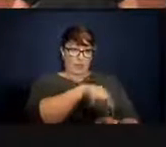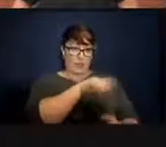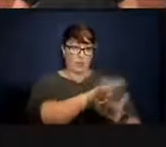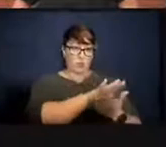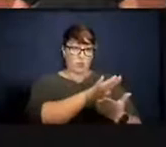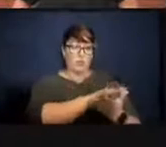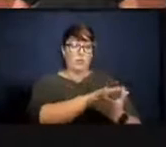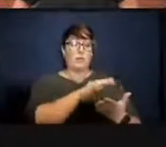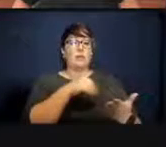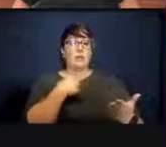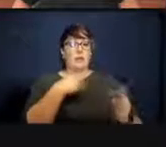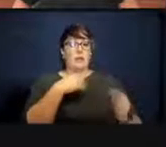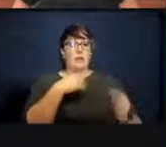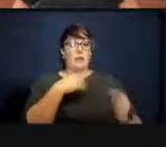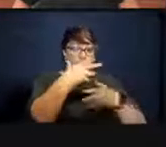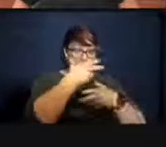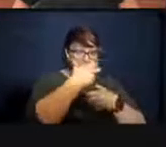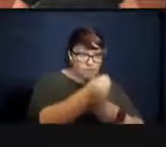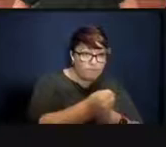شركاء الأعمال.